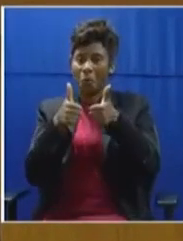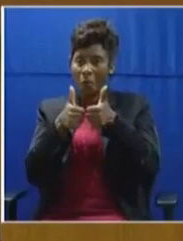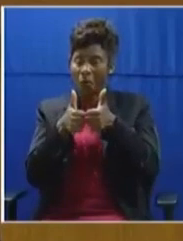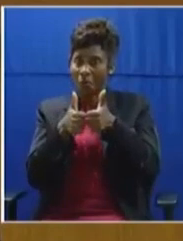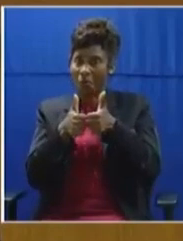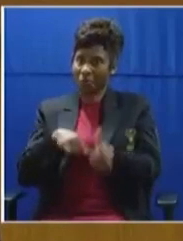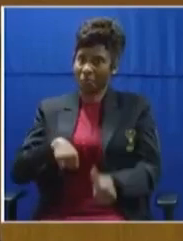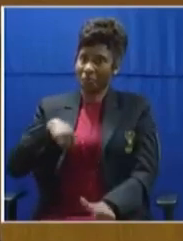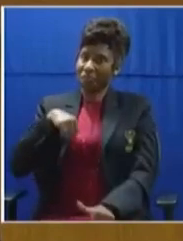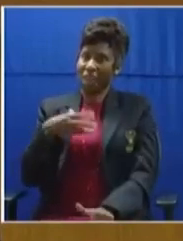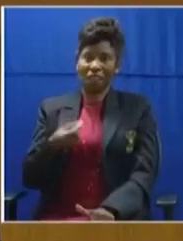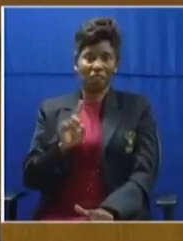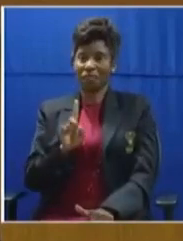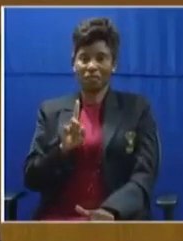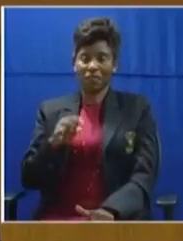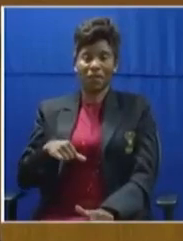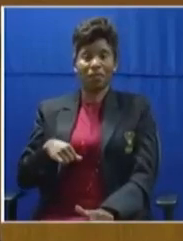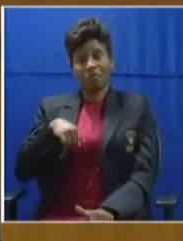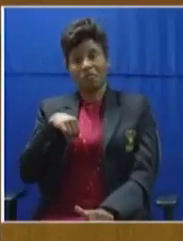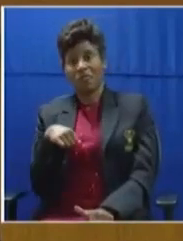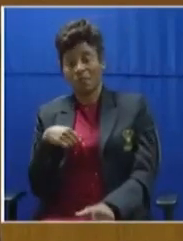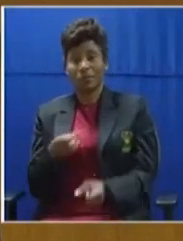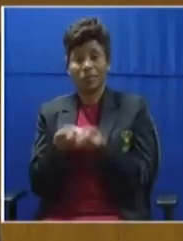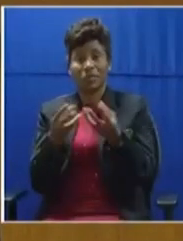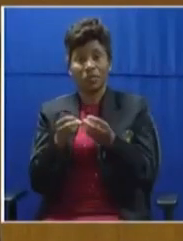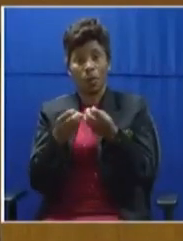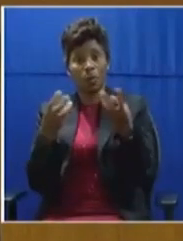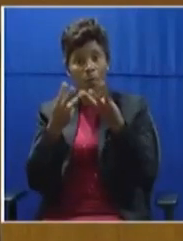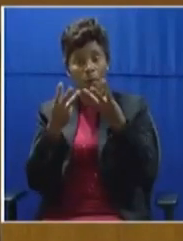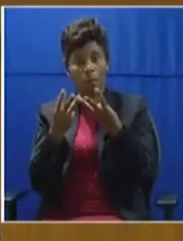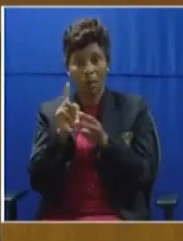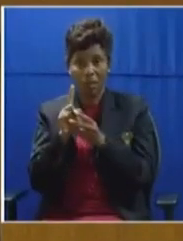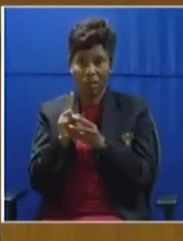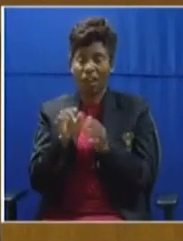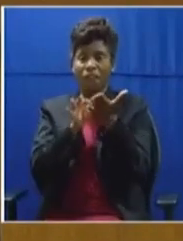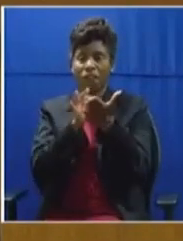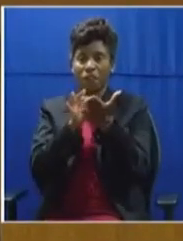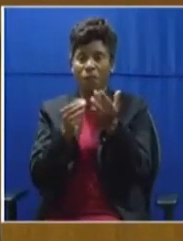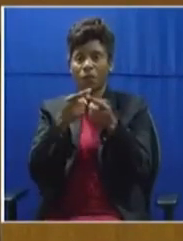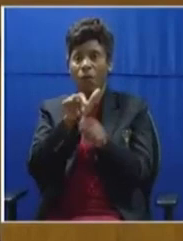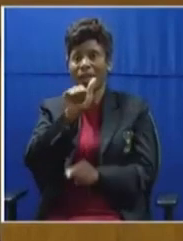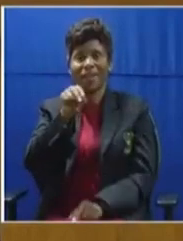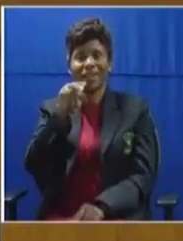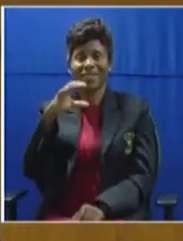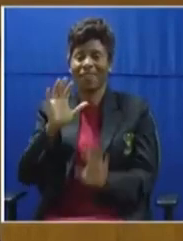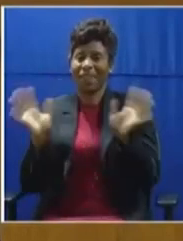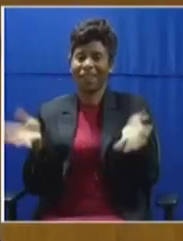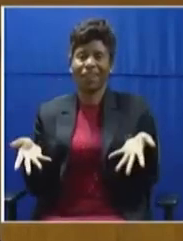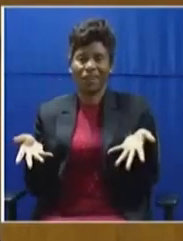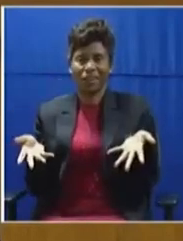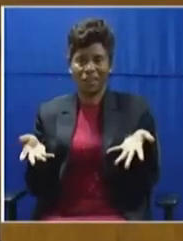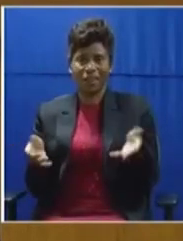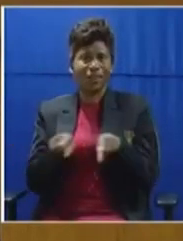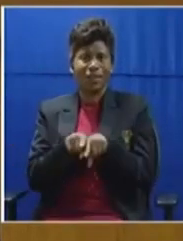die ANC regering is ons soos 'n nasie op 'n verlate stasie. Daar's geen aksie, net